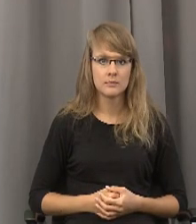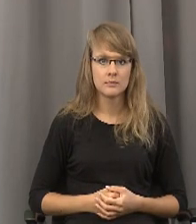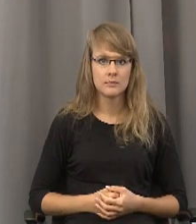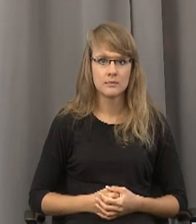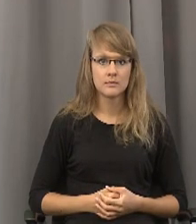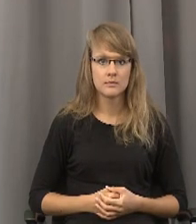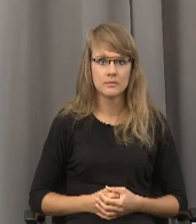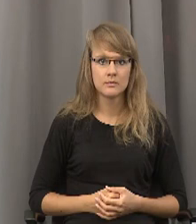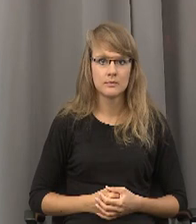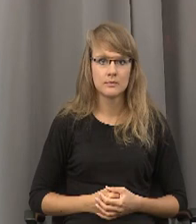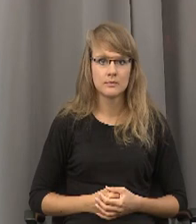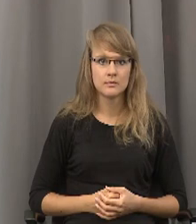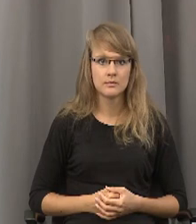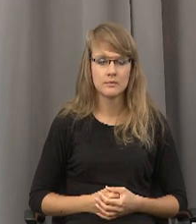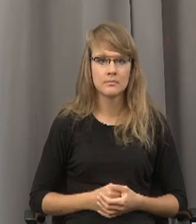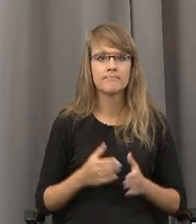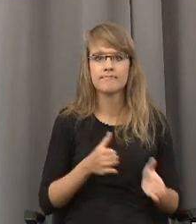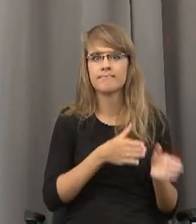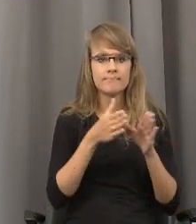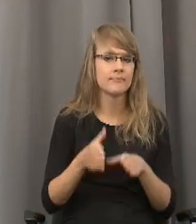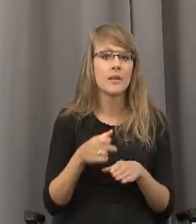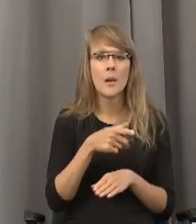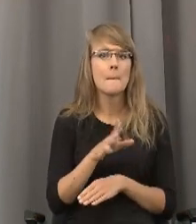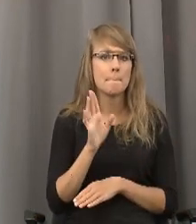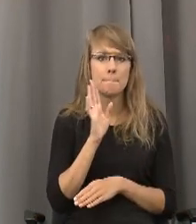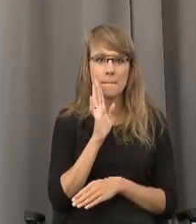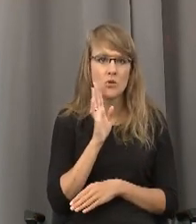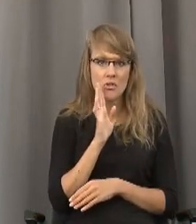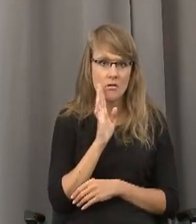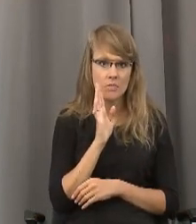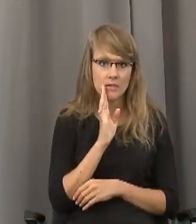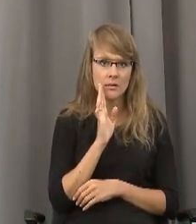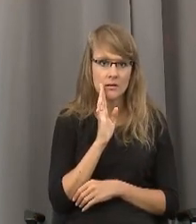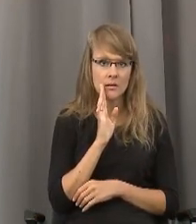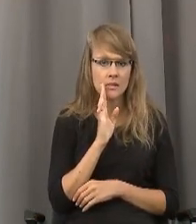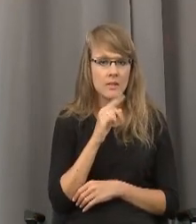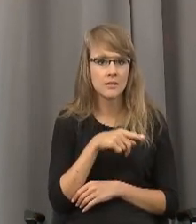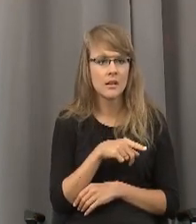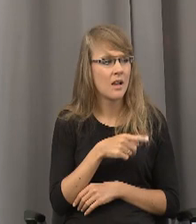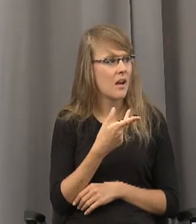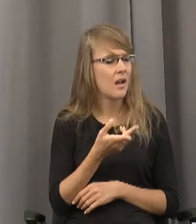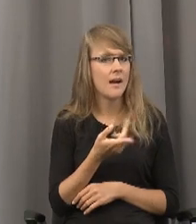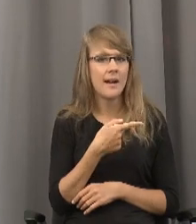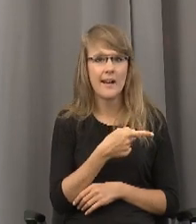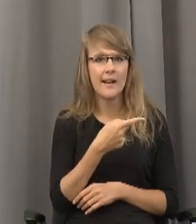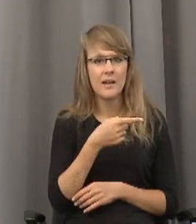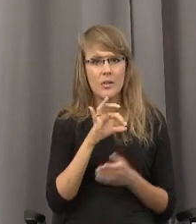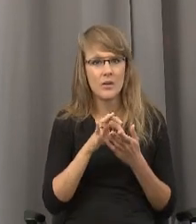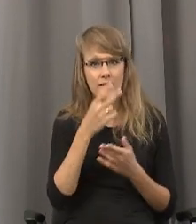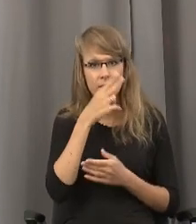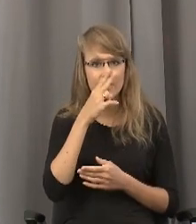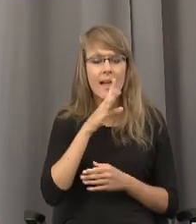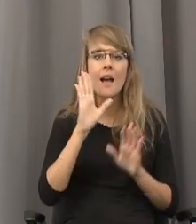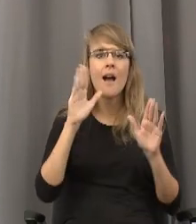I podobny rozkład, no niestety uciekło tutaj, ale przy